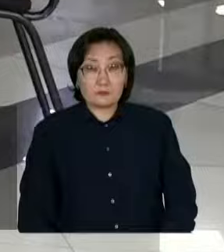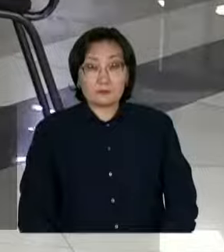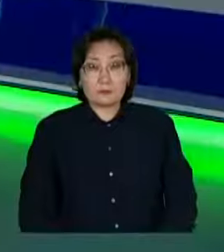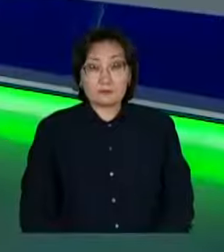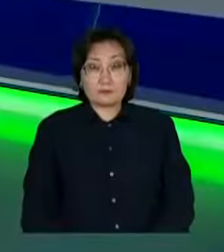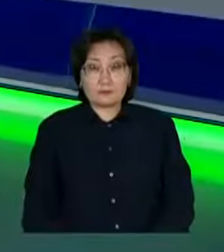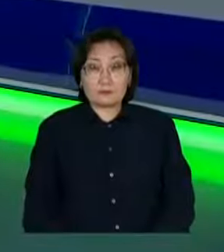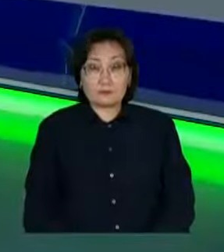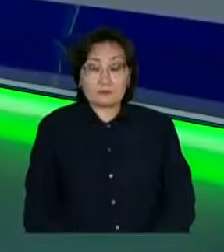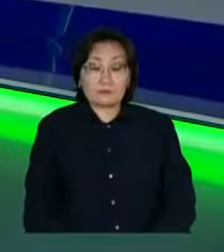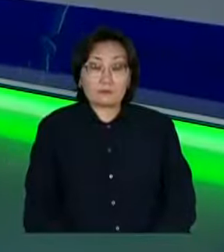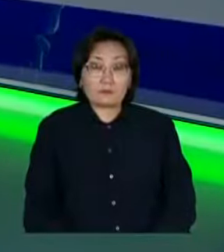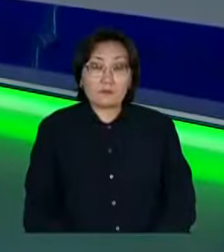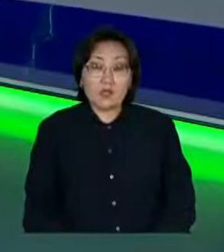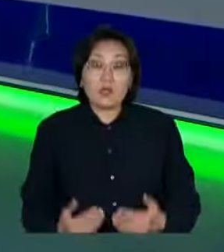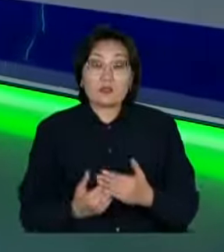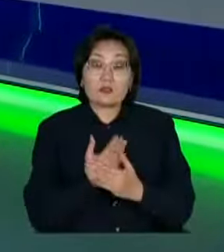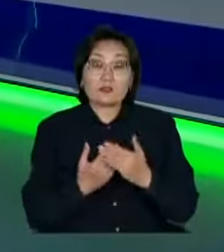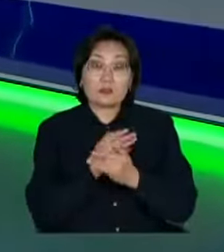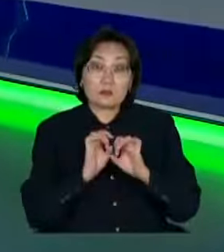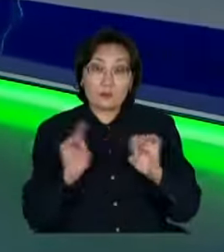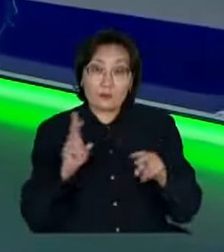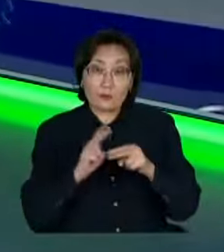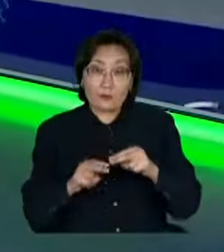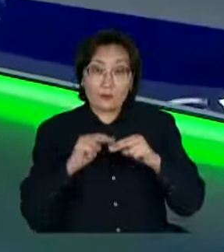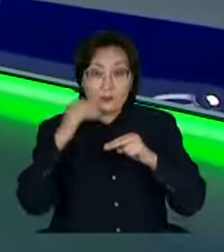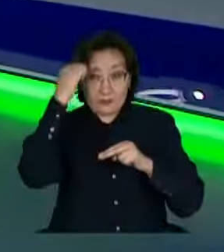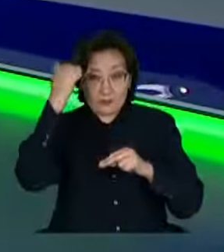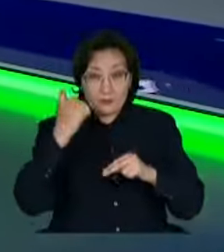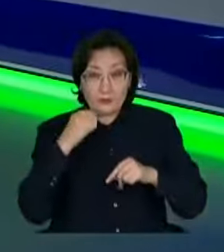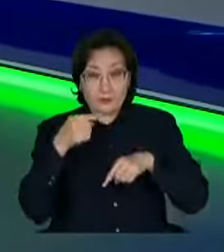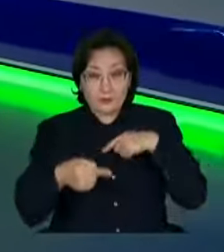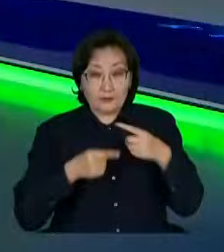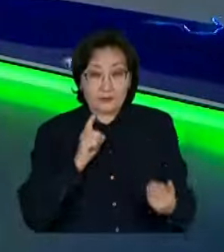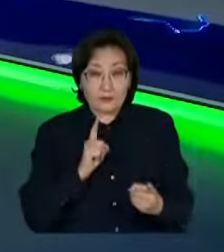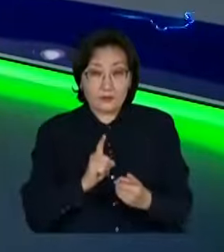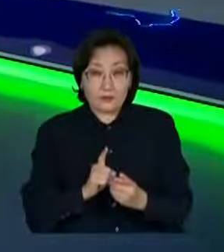телеарнасы. Осымен бүгінге айтарымыз тәмәм. Аман сау болыңыздар.